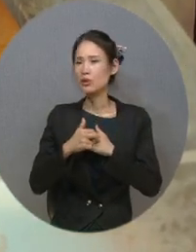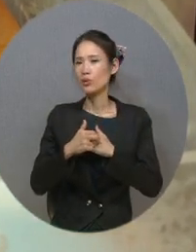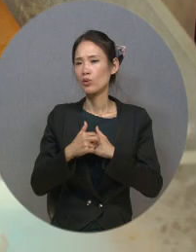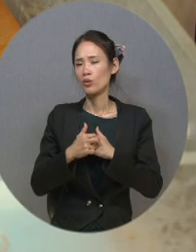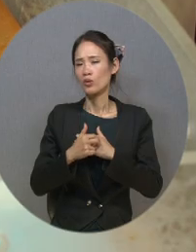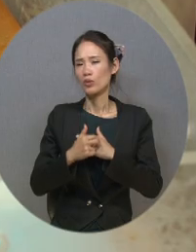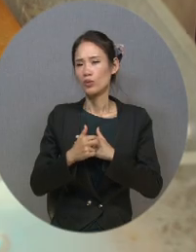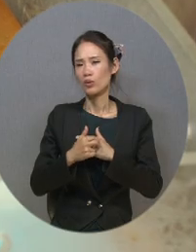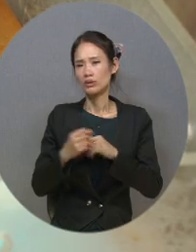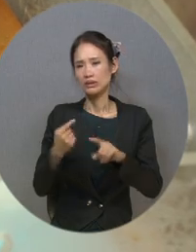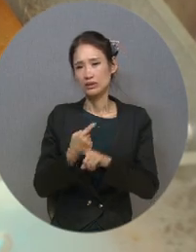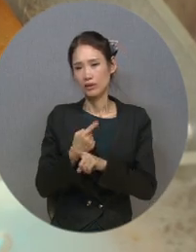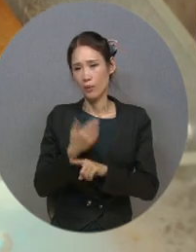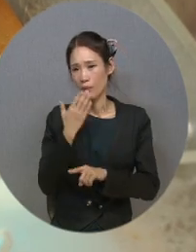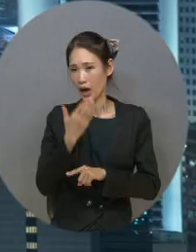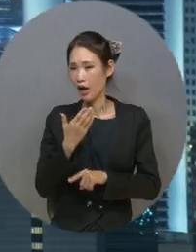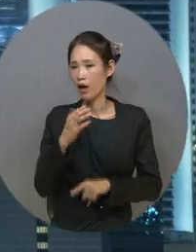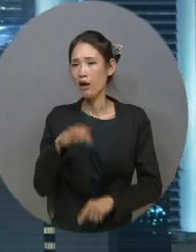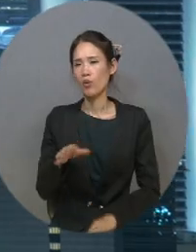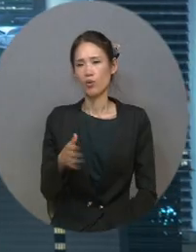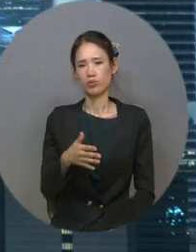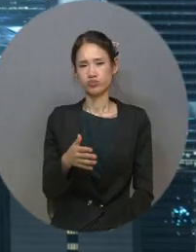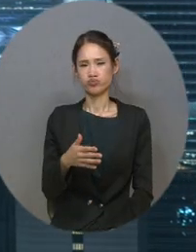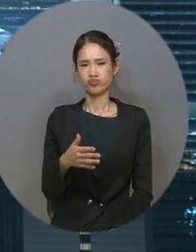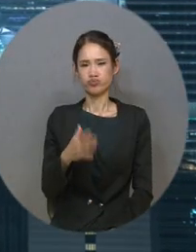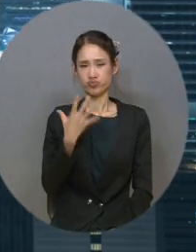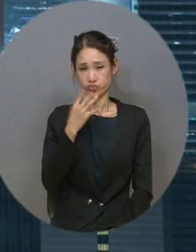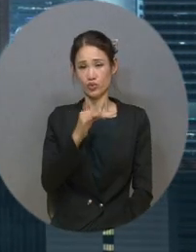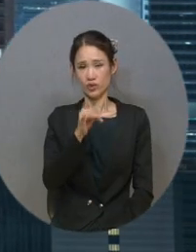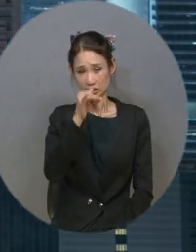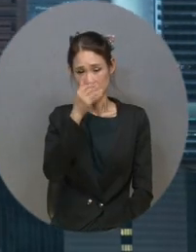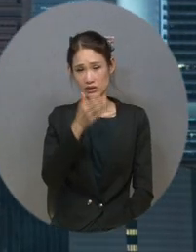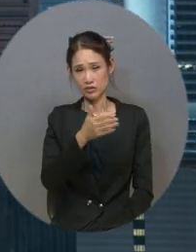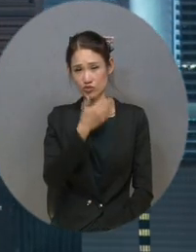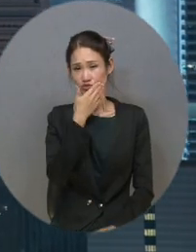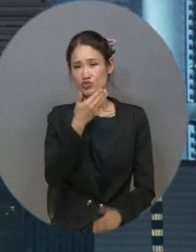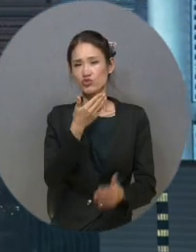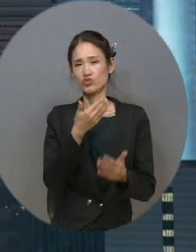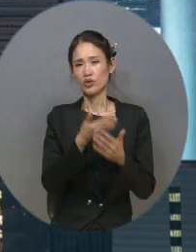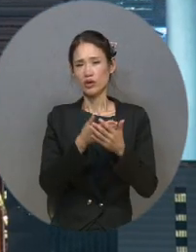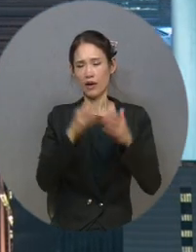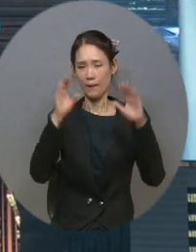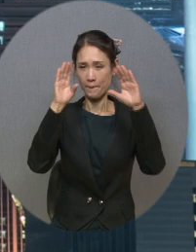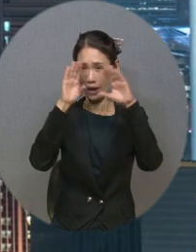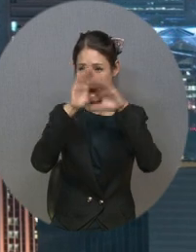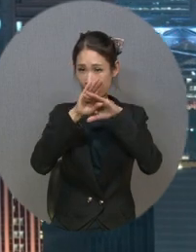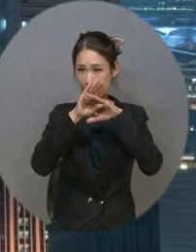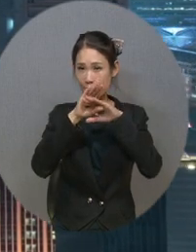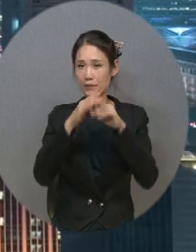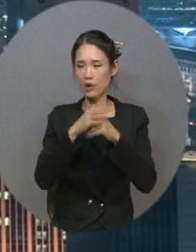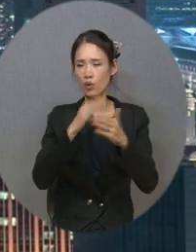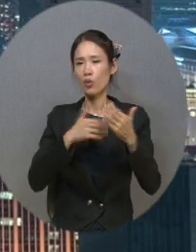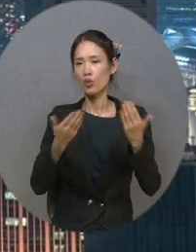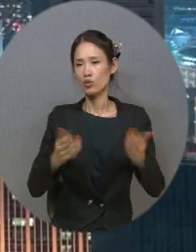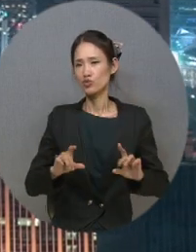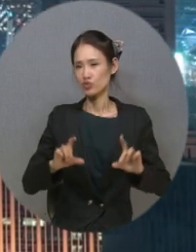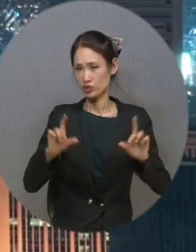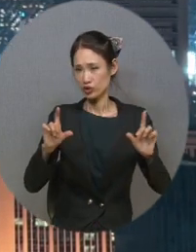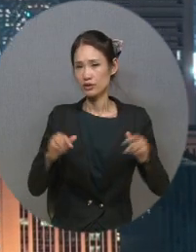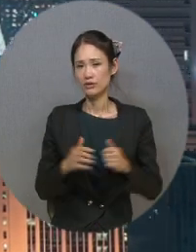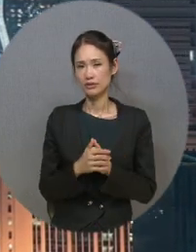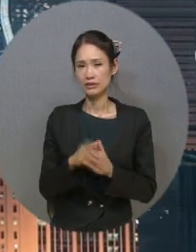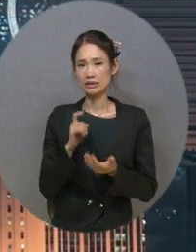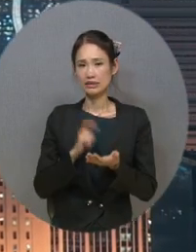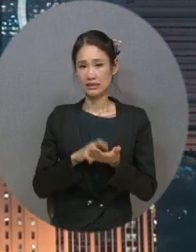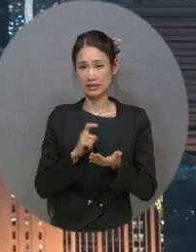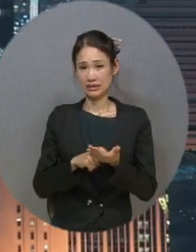병원들이 없습니다. 물론 아동병원은 있는데 중요한 것은 심야에 공휴일 응급실에 아무